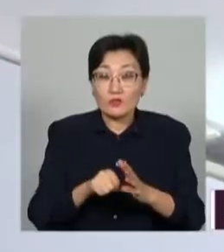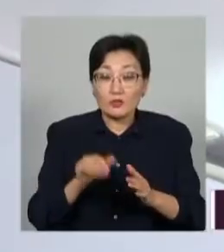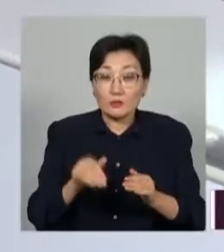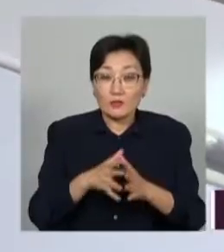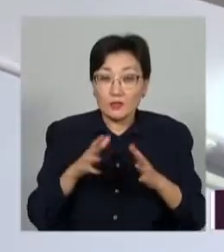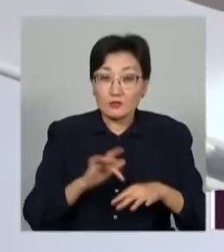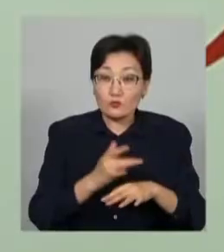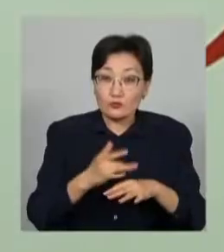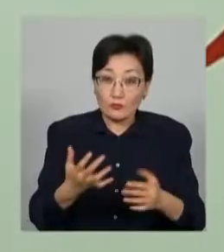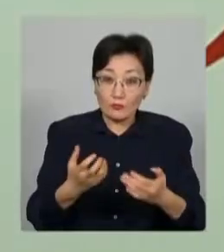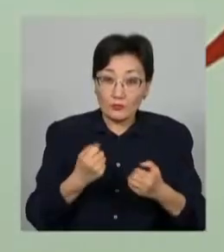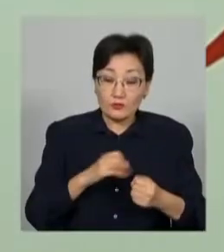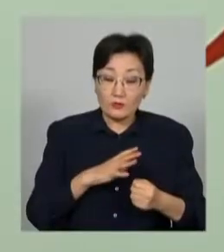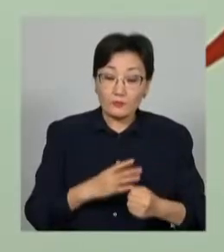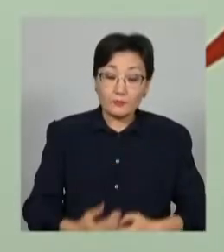алған.